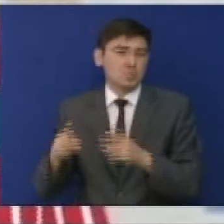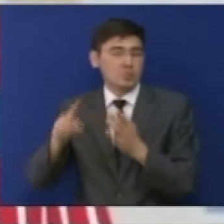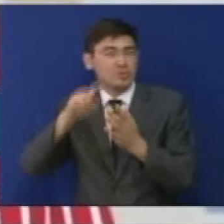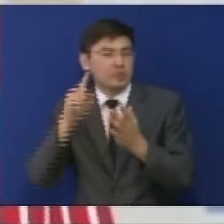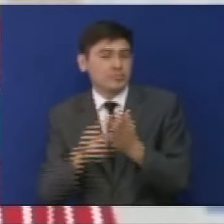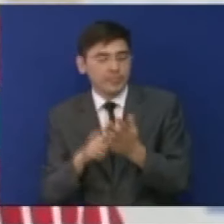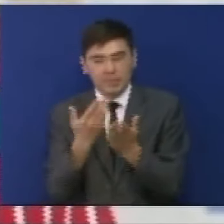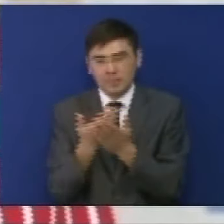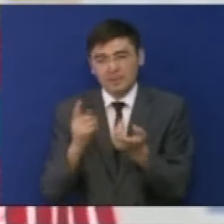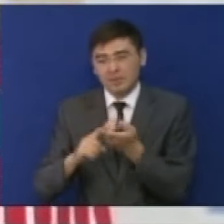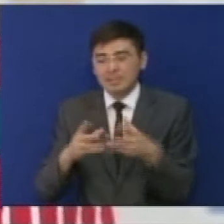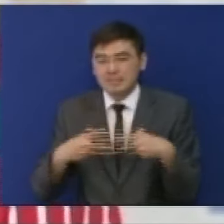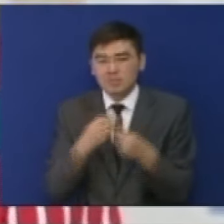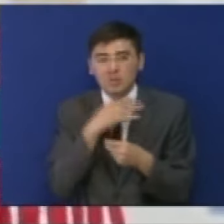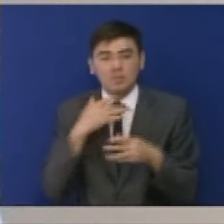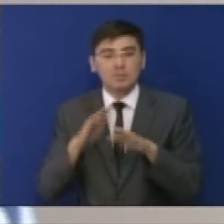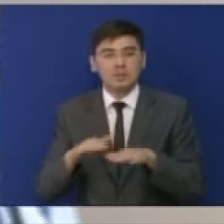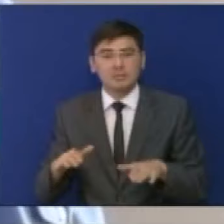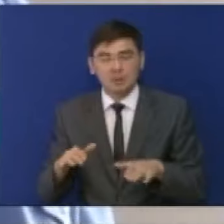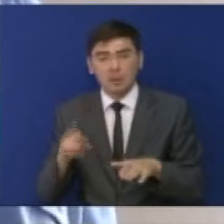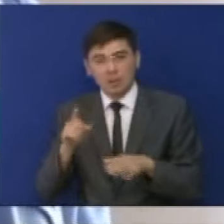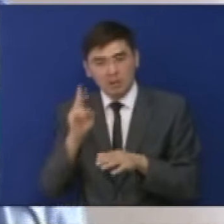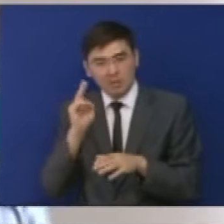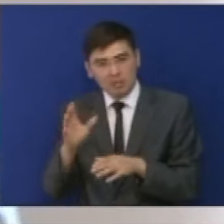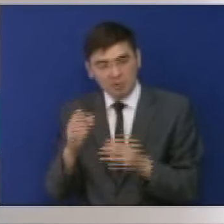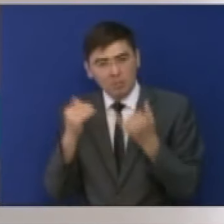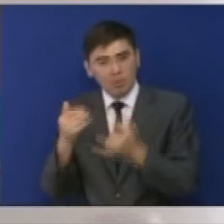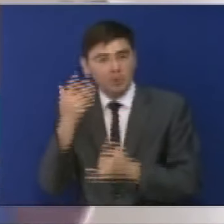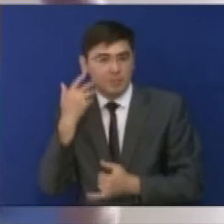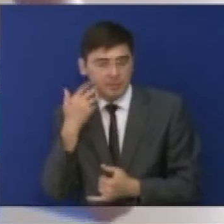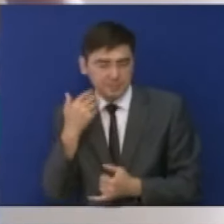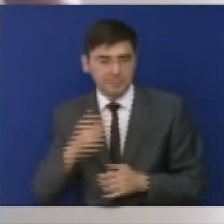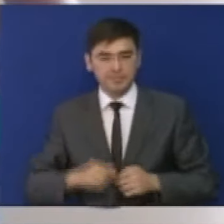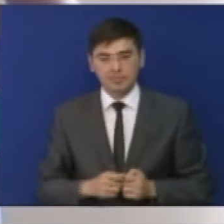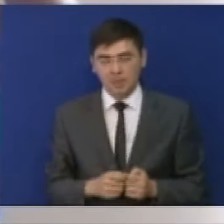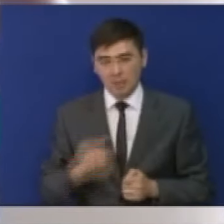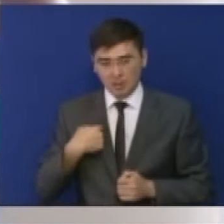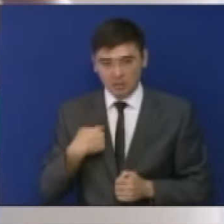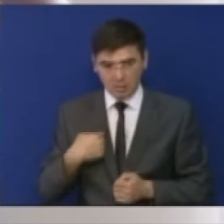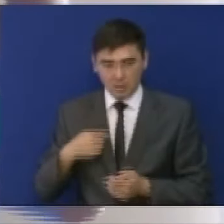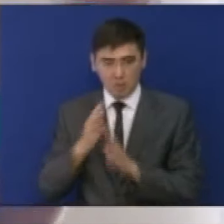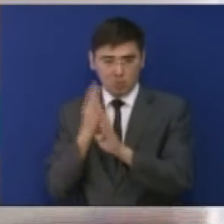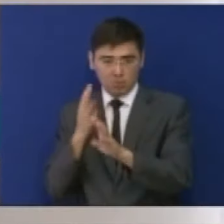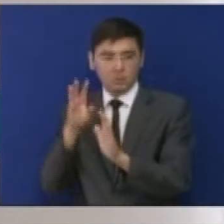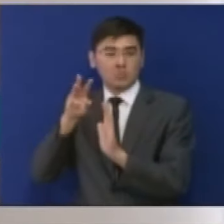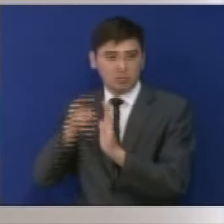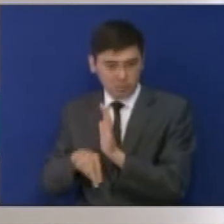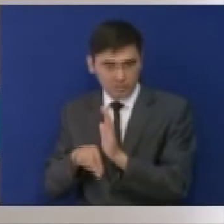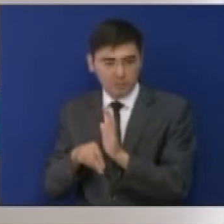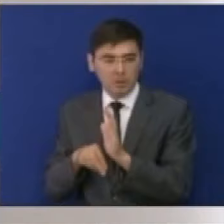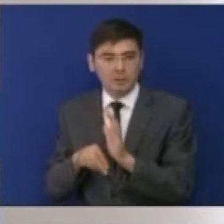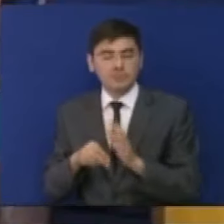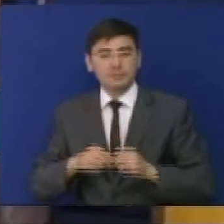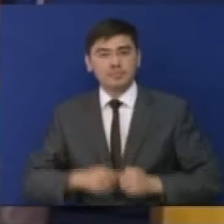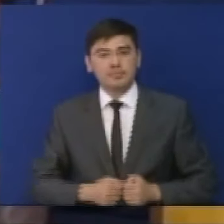об обеспечении жильем многодетных семей. Вот на квартире живу, очередь состоит. Как долго повисла